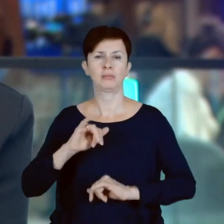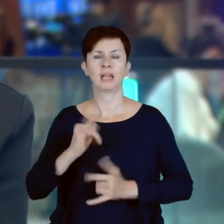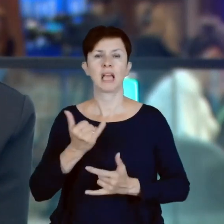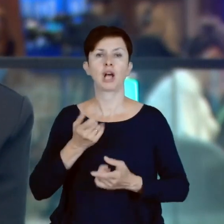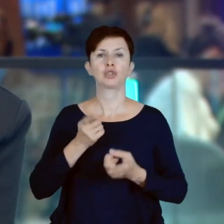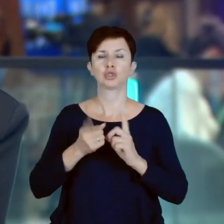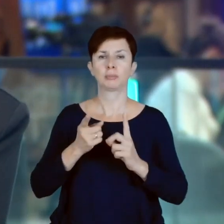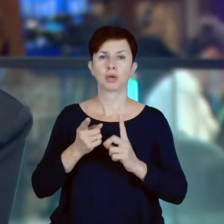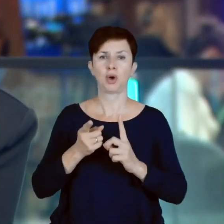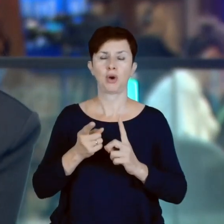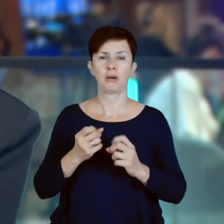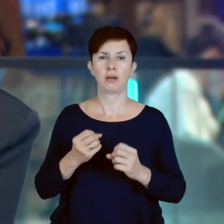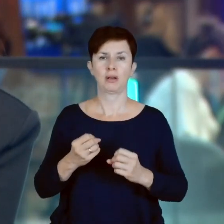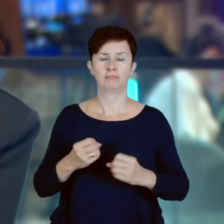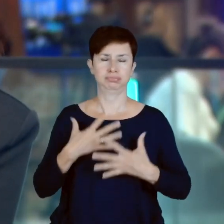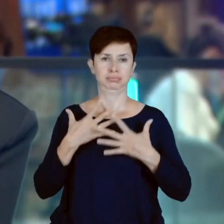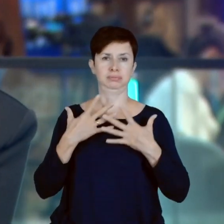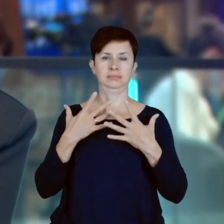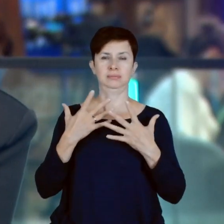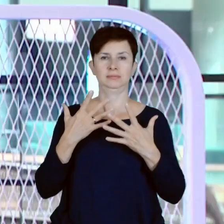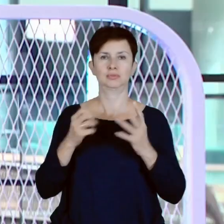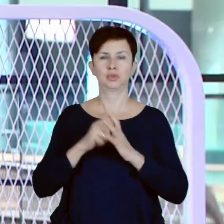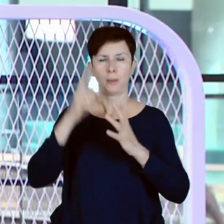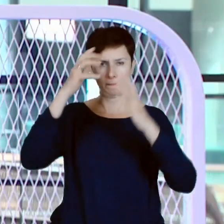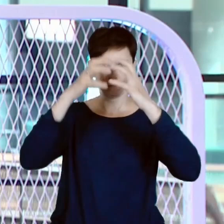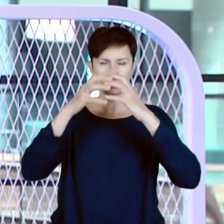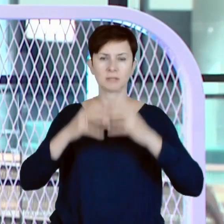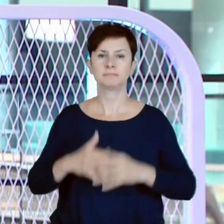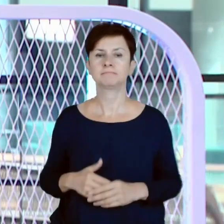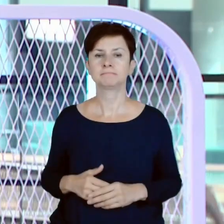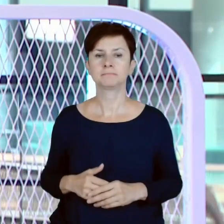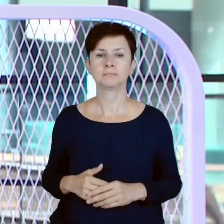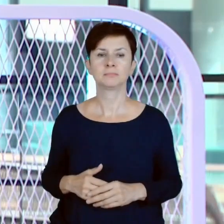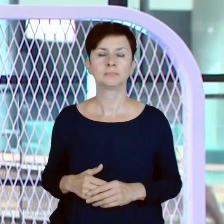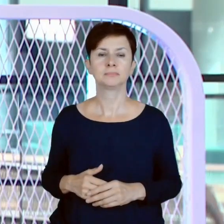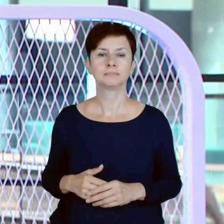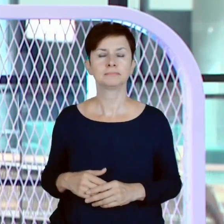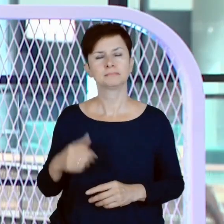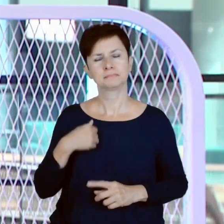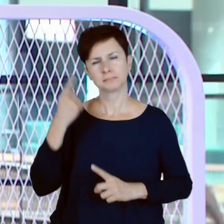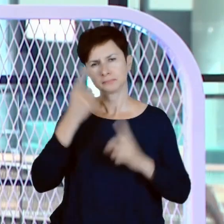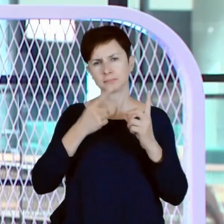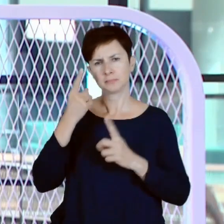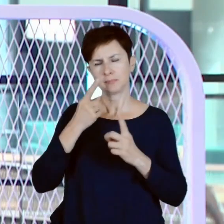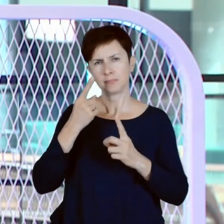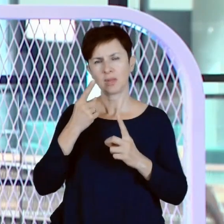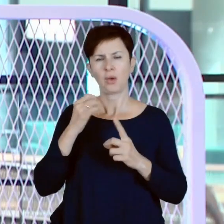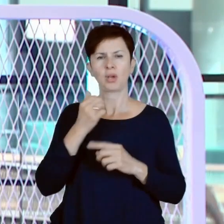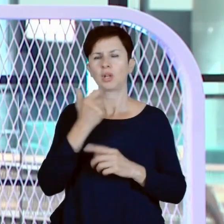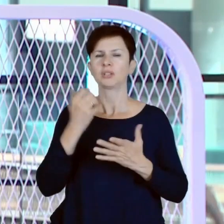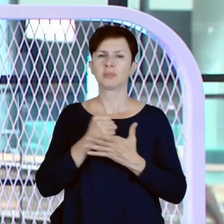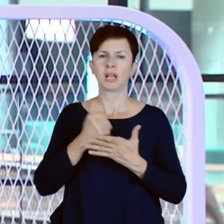tego uderzenia dopaminy w mózgu. Myślę sobie tutaj o paru rzeczach, o tej przezroczystości i o tym, że być